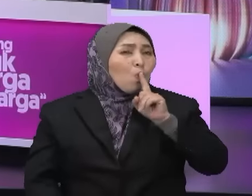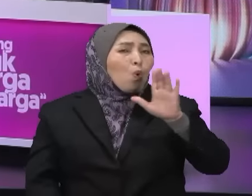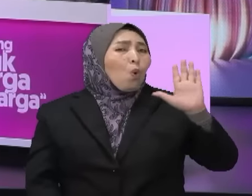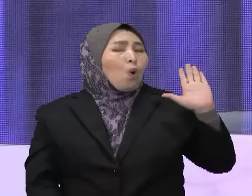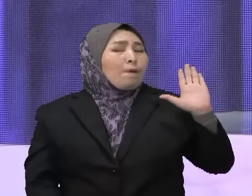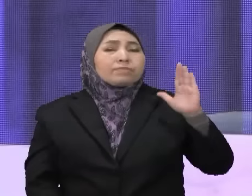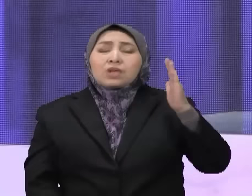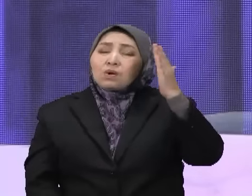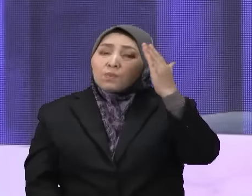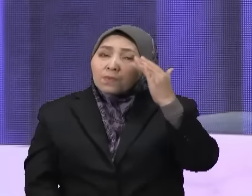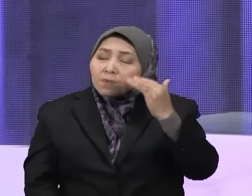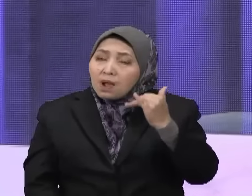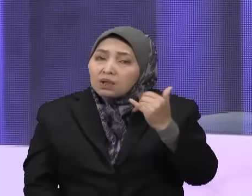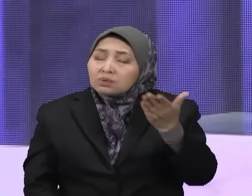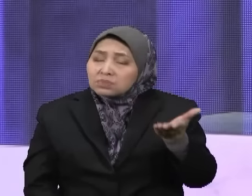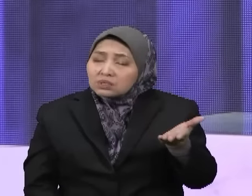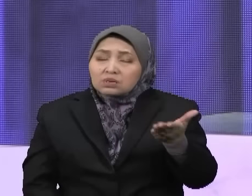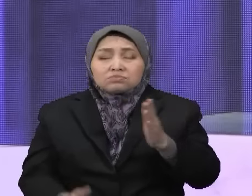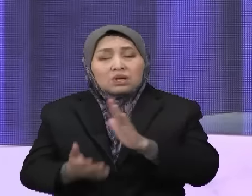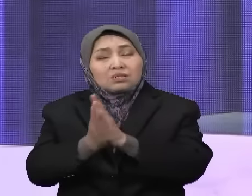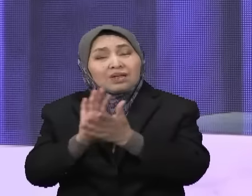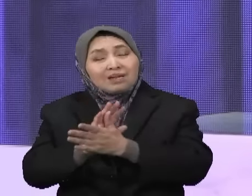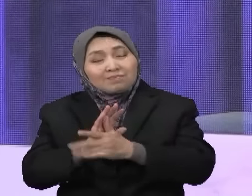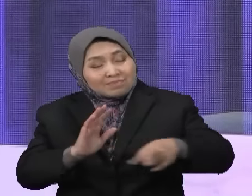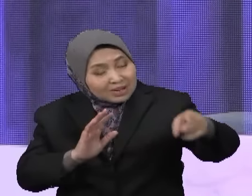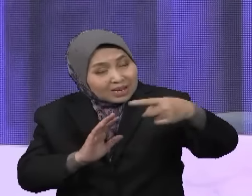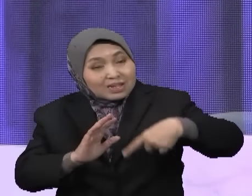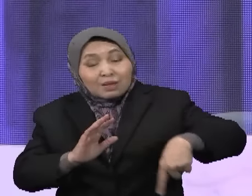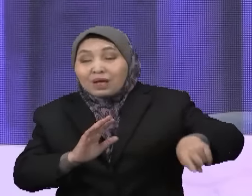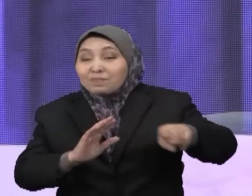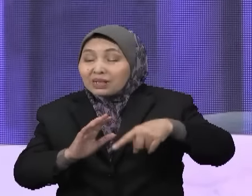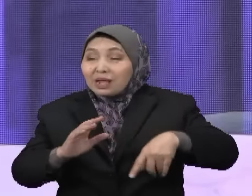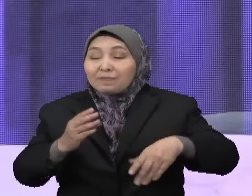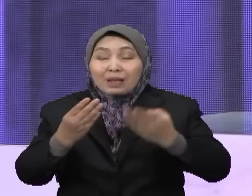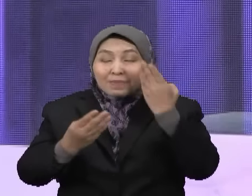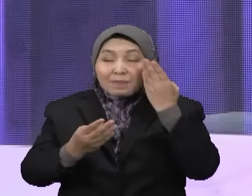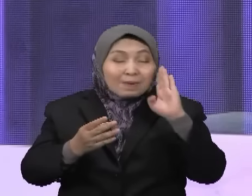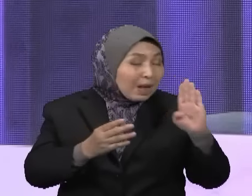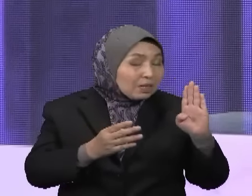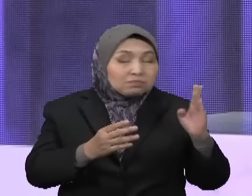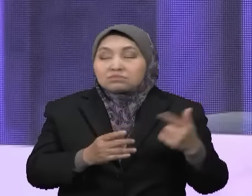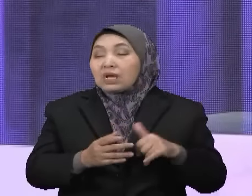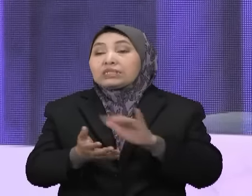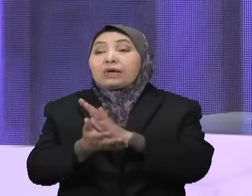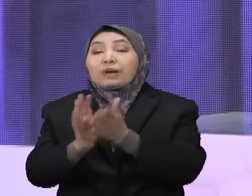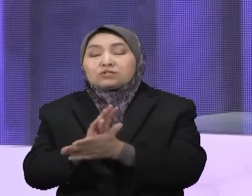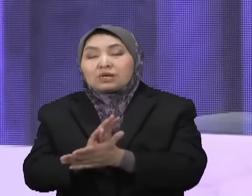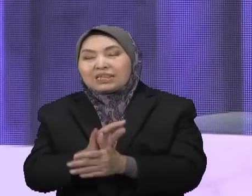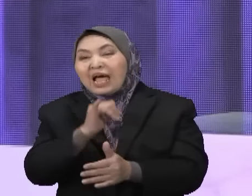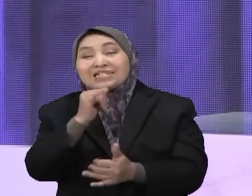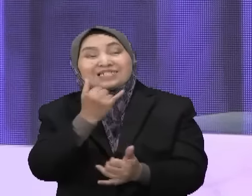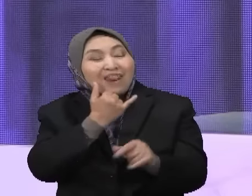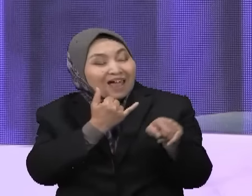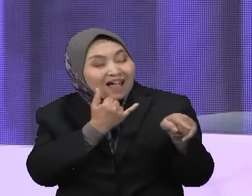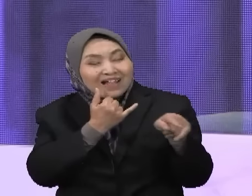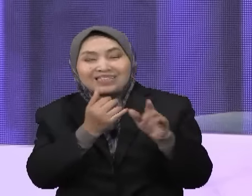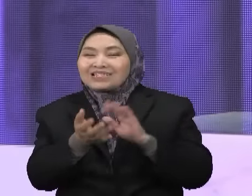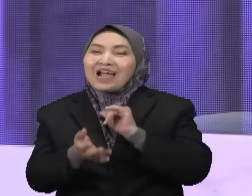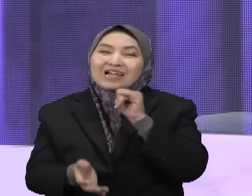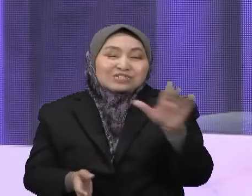kerana litu'ridu anhum, agar mereka, agar kamu berpaling daripada mereka. Berpaling maksudnya apa? Tidak menyalahkan mereka,